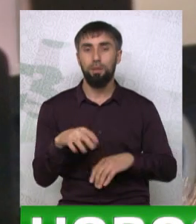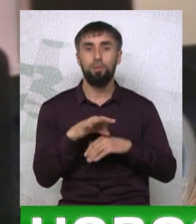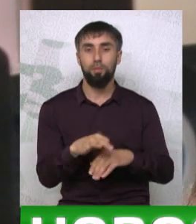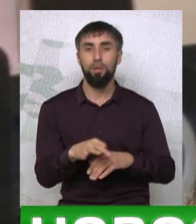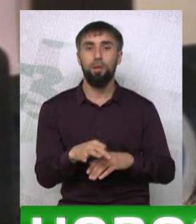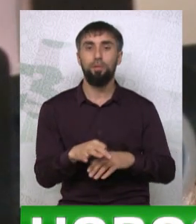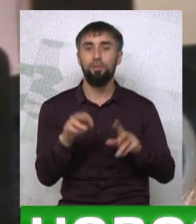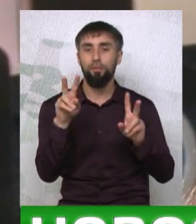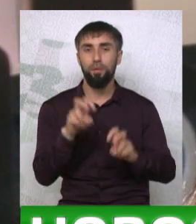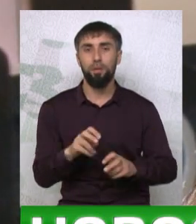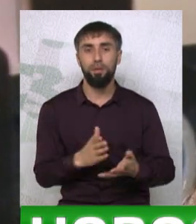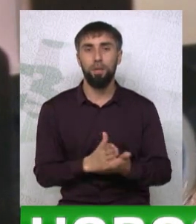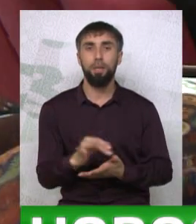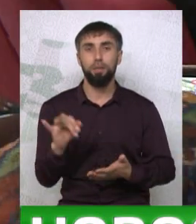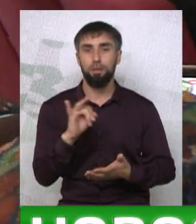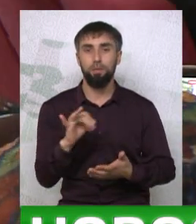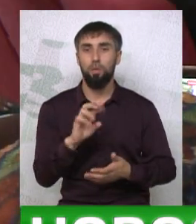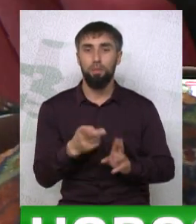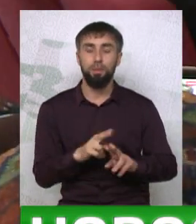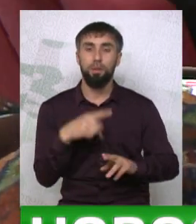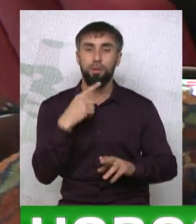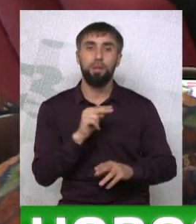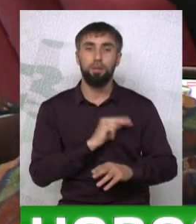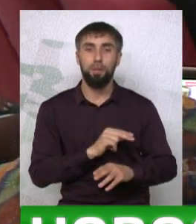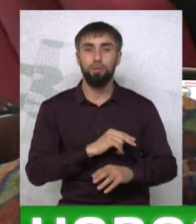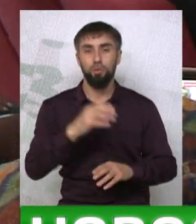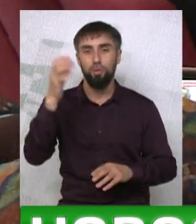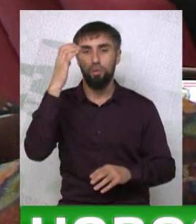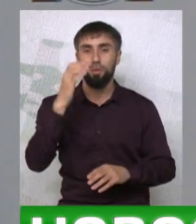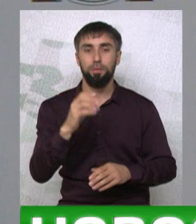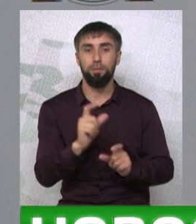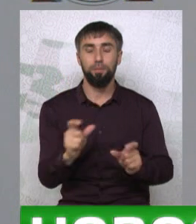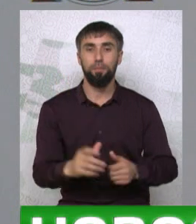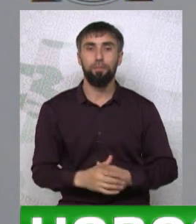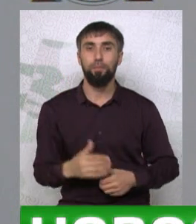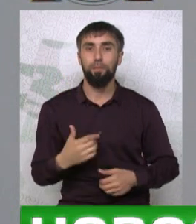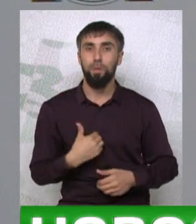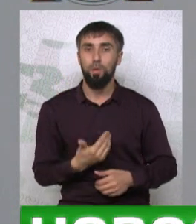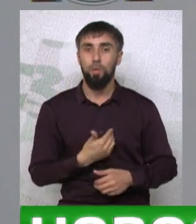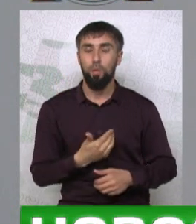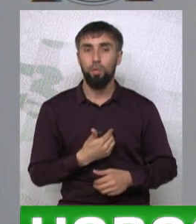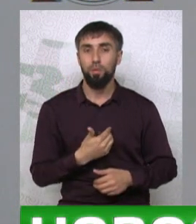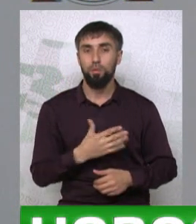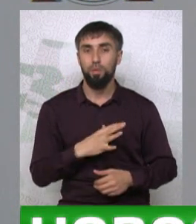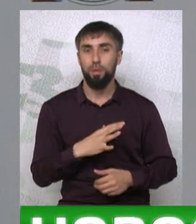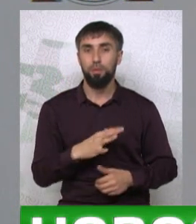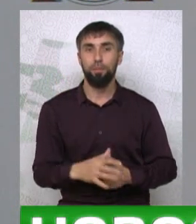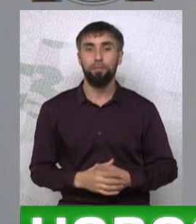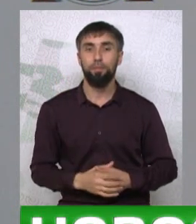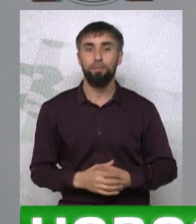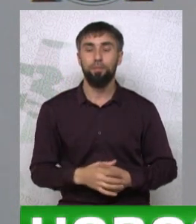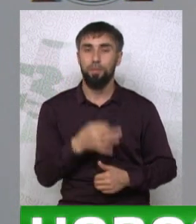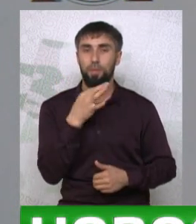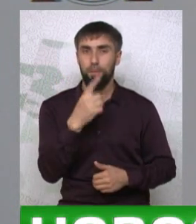фундаментальные исследования в области истории. Об этом говорят работы научных деятелей. Особо мне хотелось бы отметить